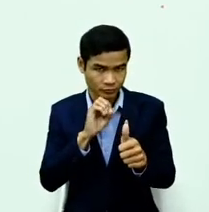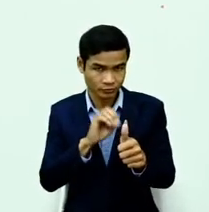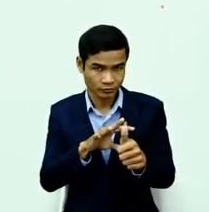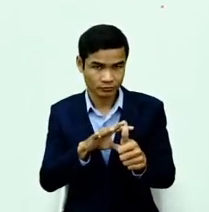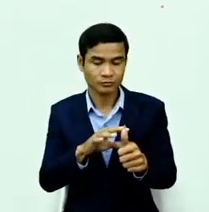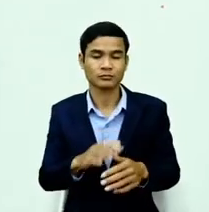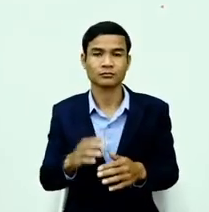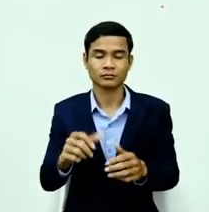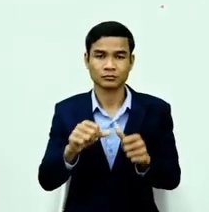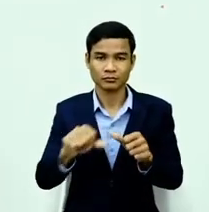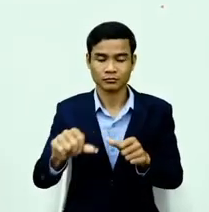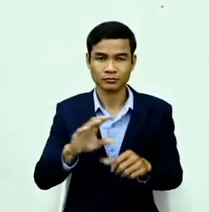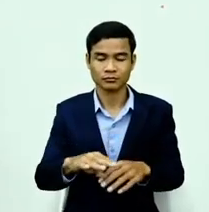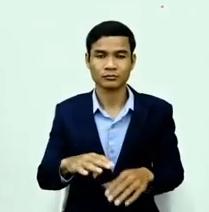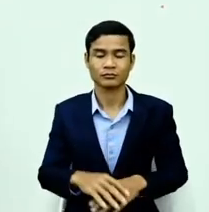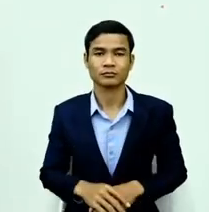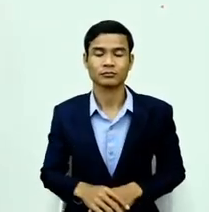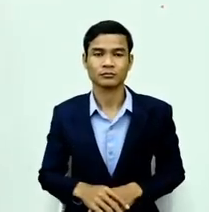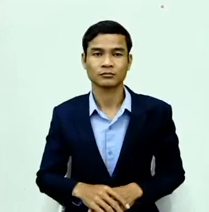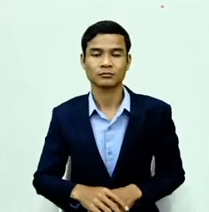จ้ะเตรียมตัวกอิกิรออีรีกิรีจ้ะบรรทัดเตียนก่อนจ้ะจ้ะเตรียมตัวรออุ้มรุมปอเอเปรุมเปจ้ะบรรทัด